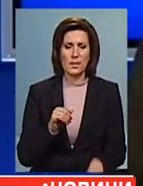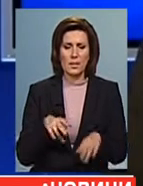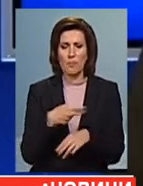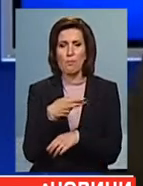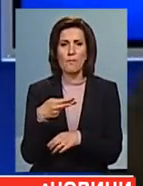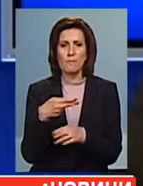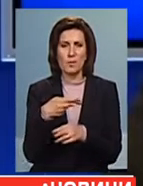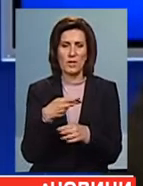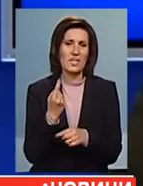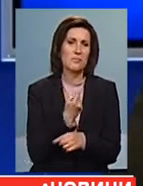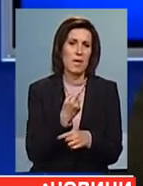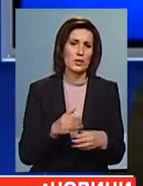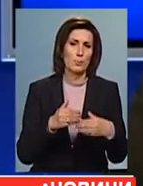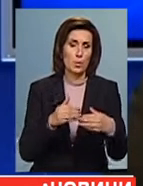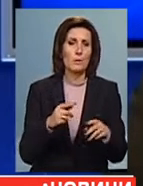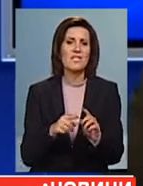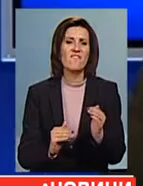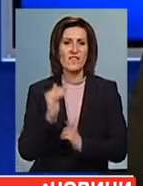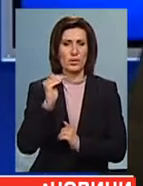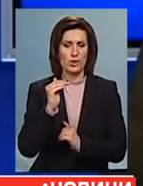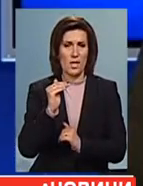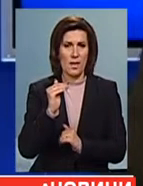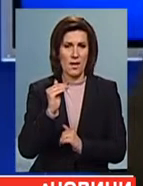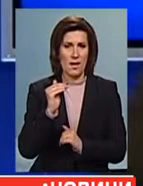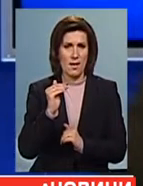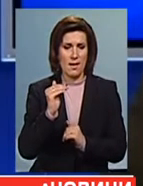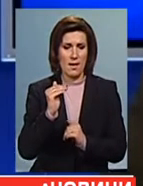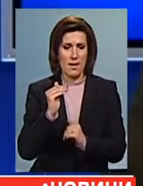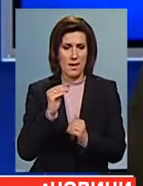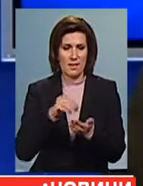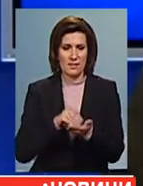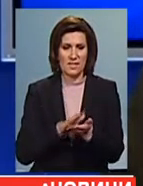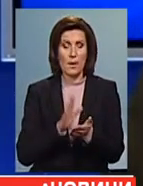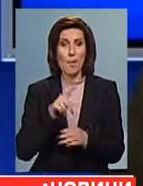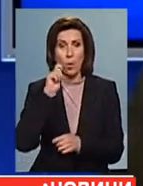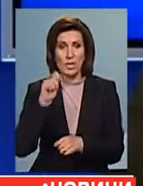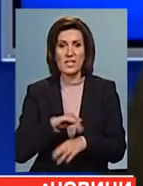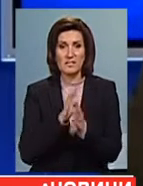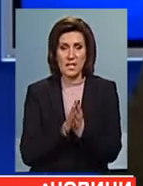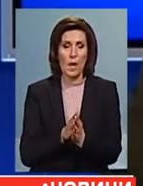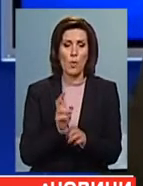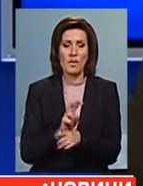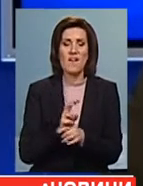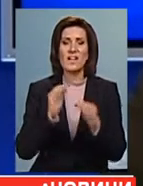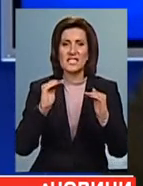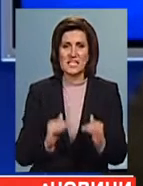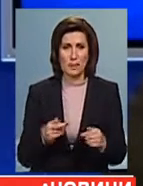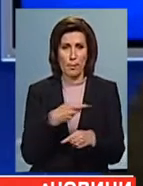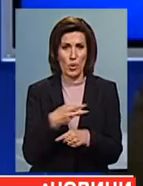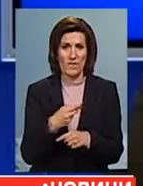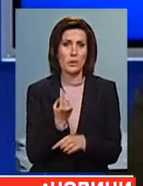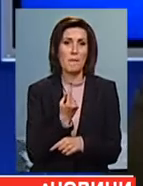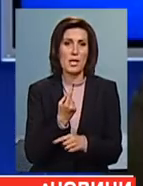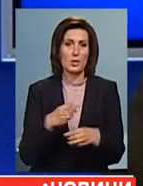Порівняно з першим туром, це вища цифра, в той час, як по Україні загалом явка знизилась порівняно з першим